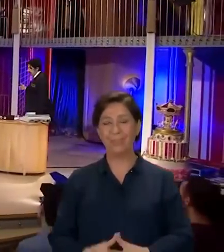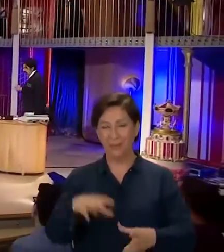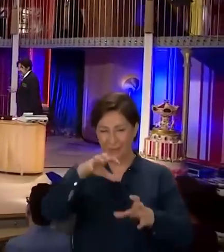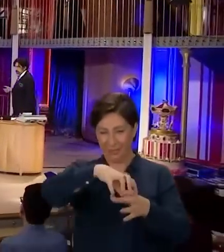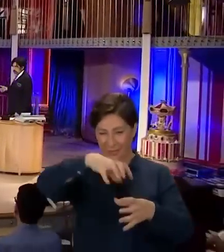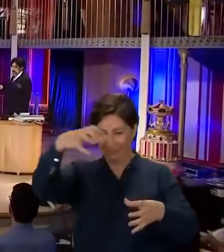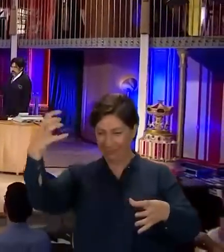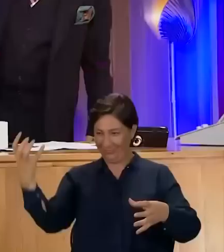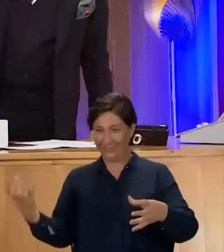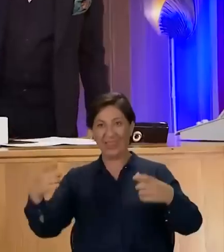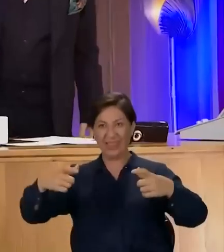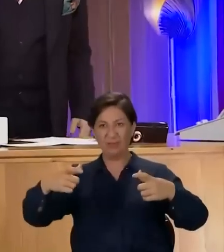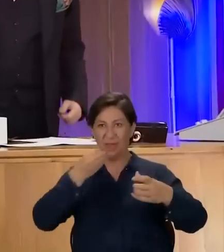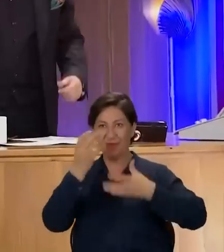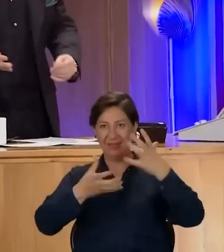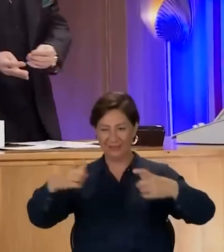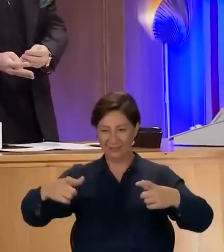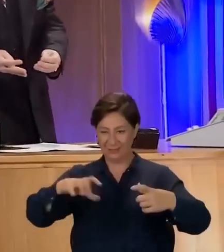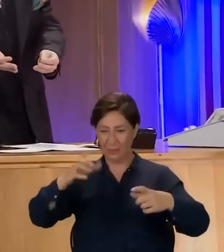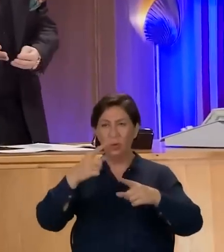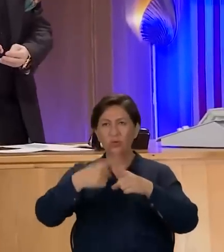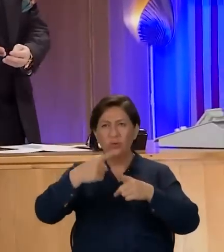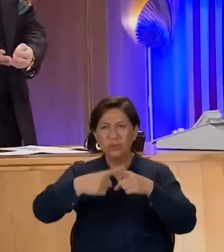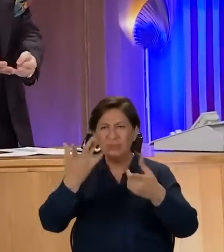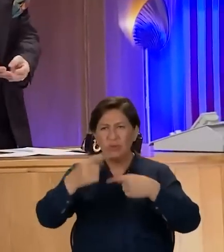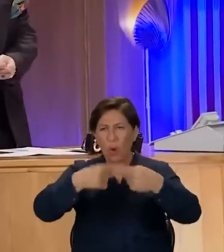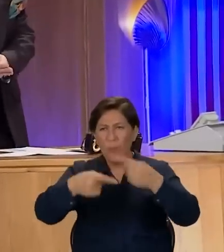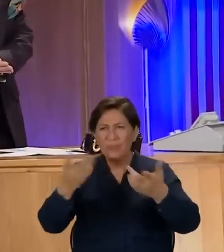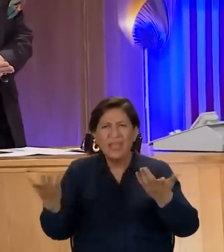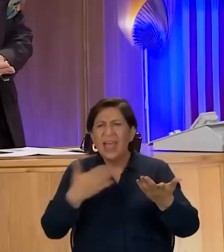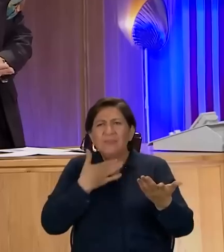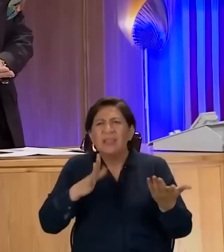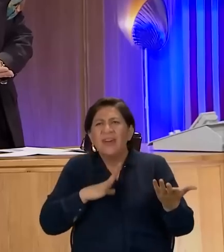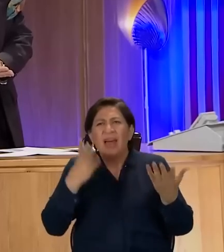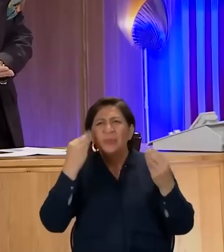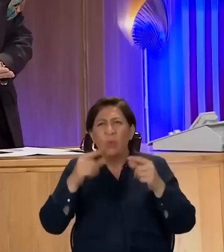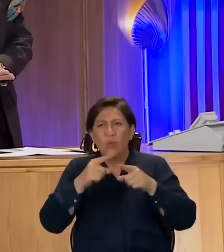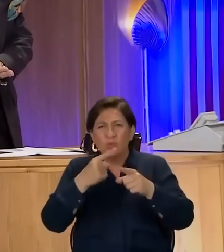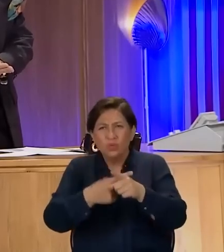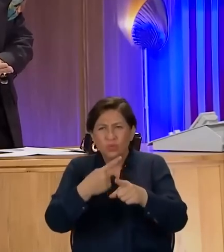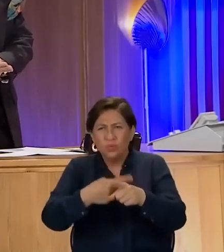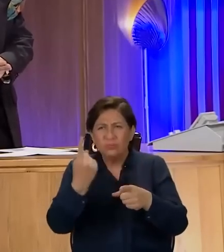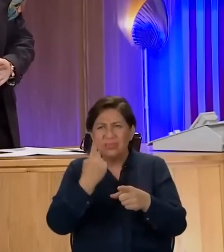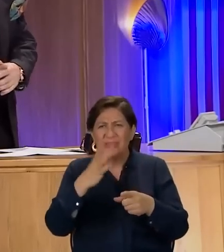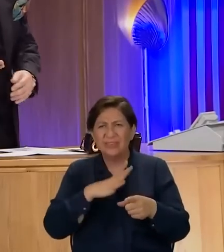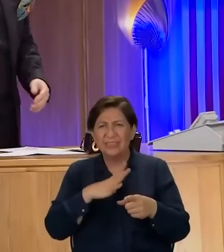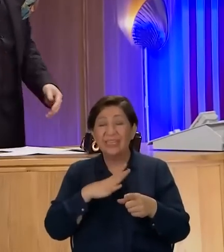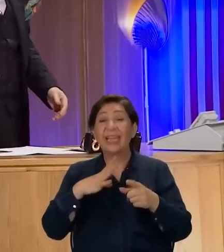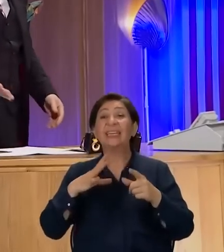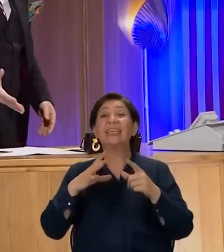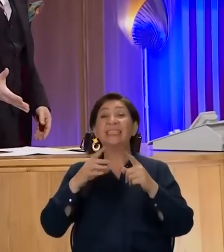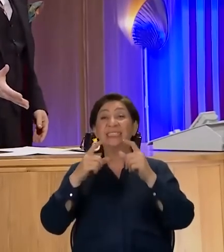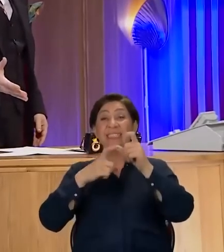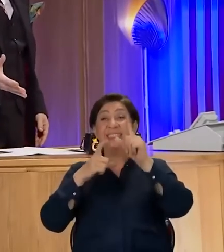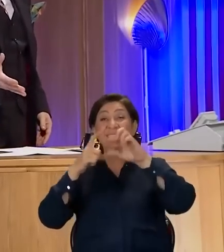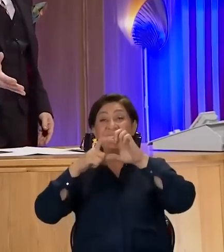Açtı orayı. Bir de sosis mi, mosis mi, dolma mı, ne var, et mi var, böyle uzun uzun bir şey görüyorum. Şırdan. Orada. Şırdan mı